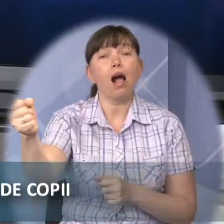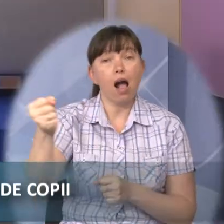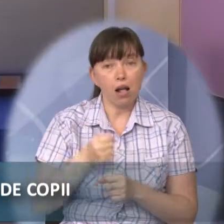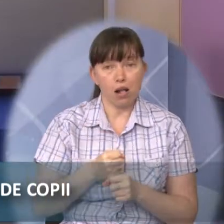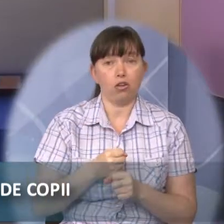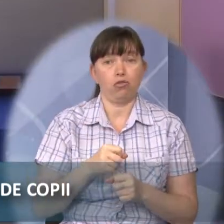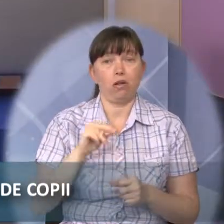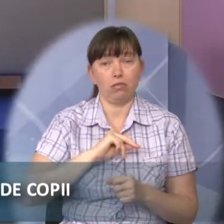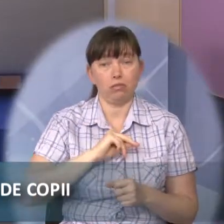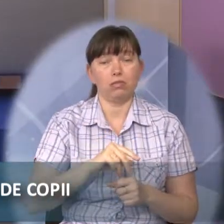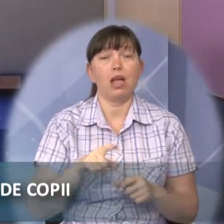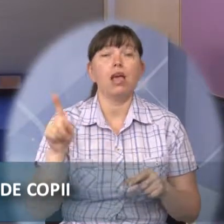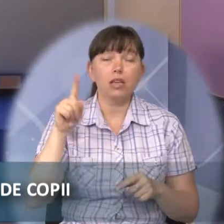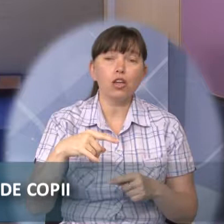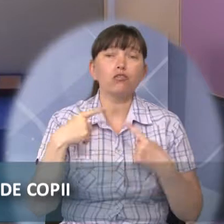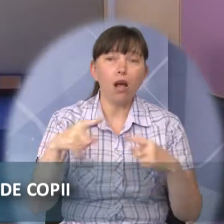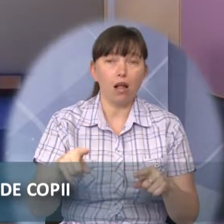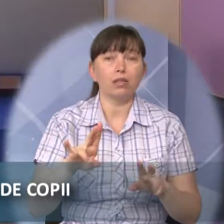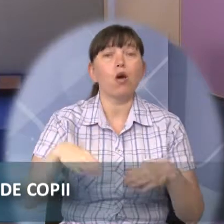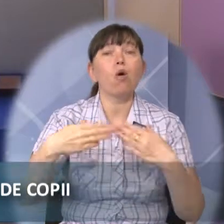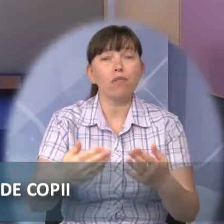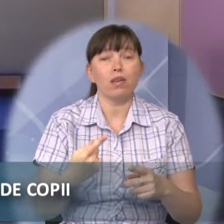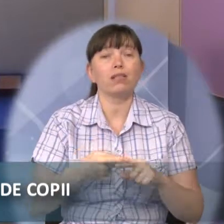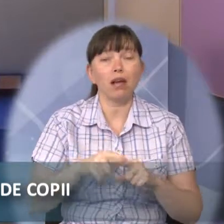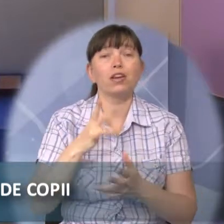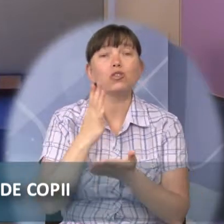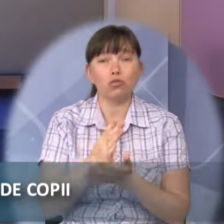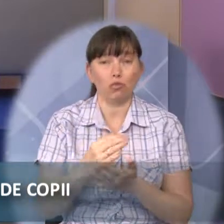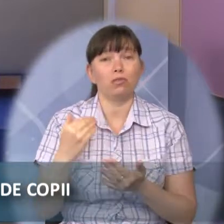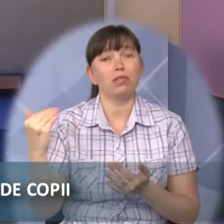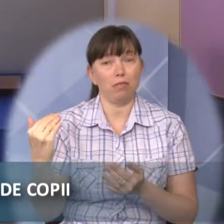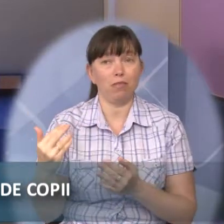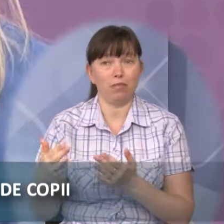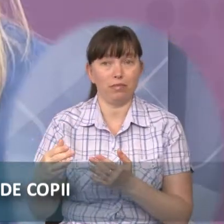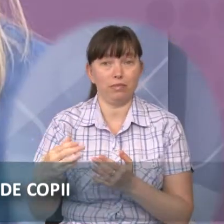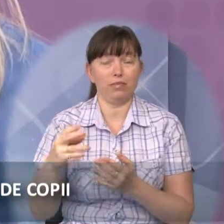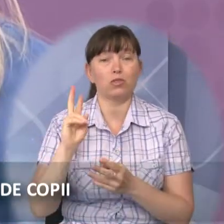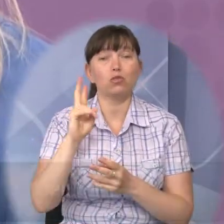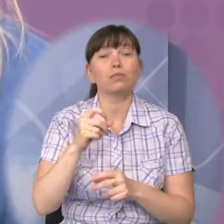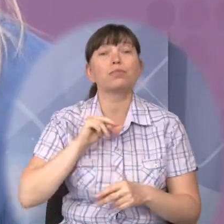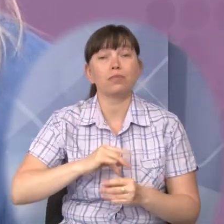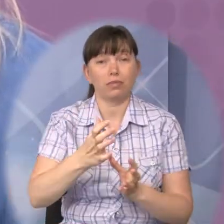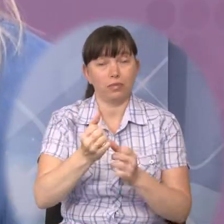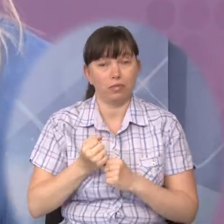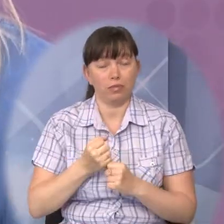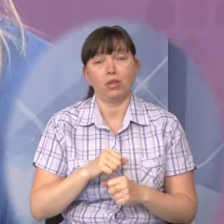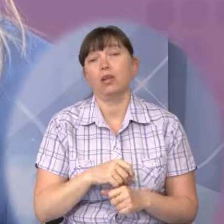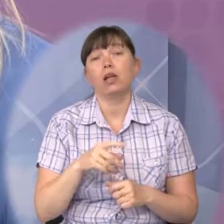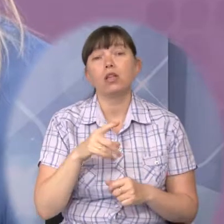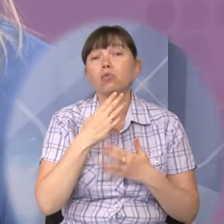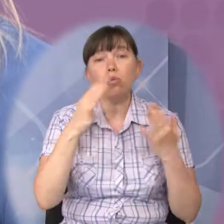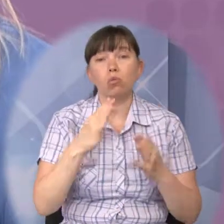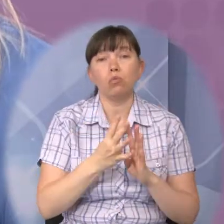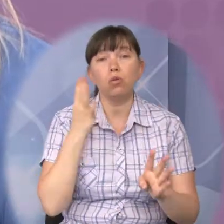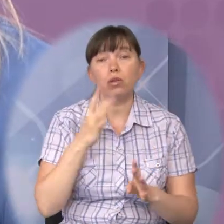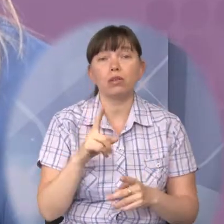angajat, cât și celelalte oferte care se mai fac din partea angajatorului, dar nu în ultimul rând ar